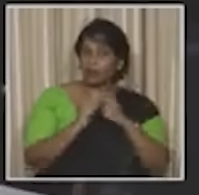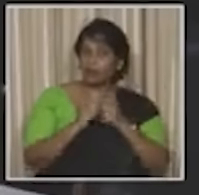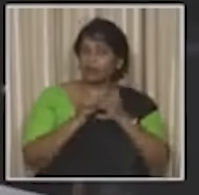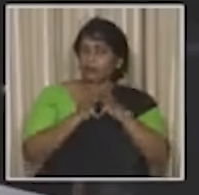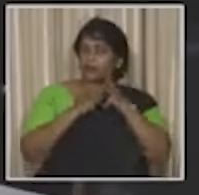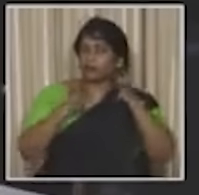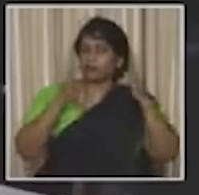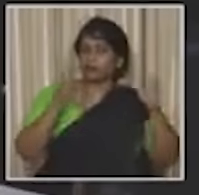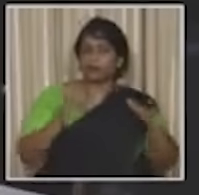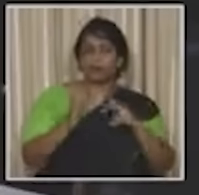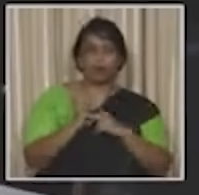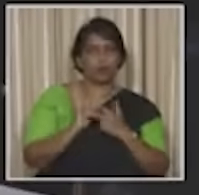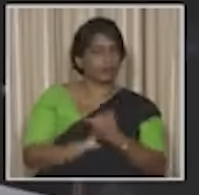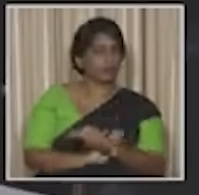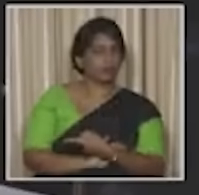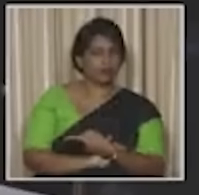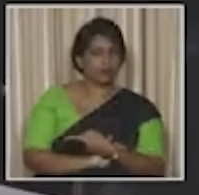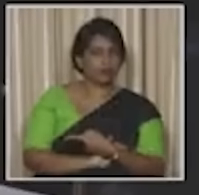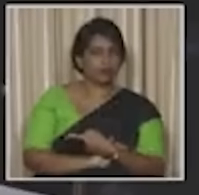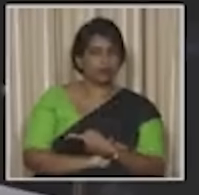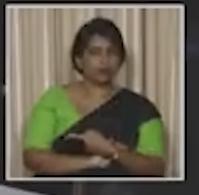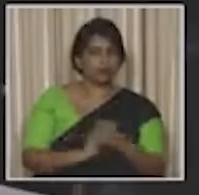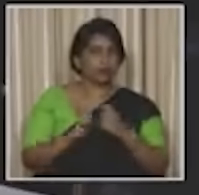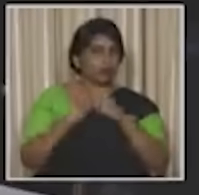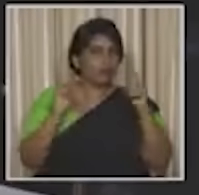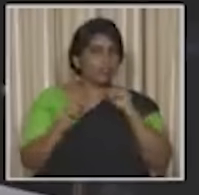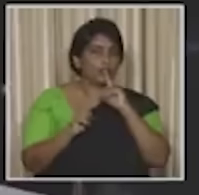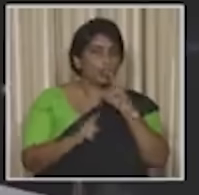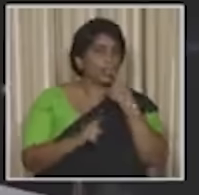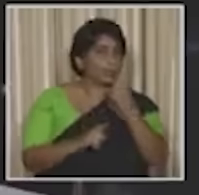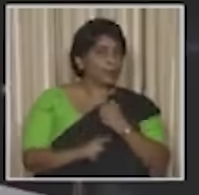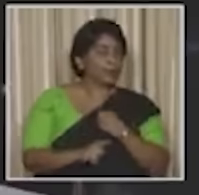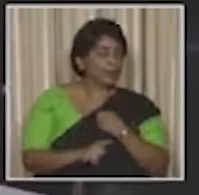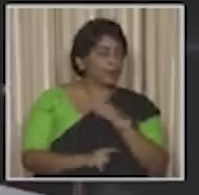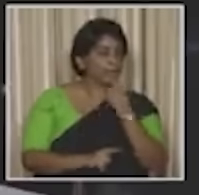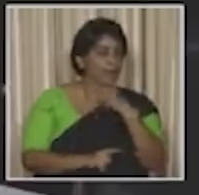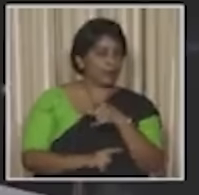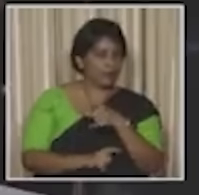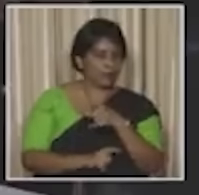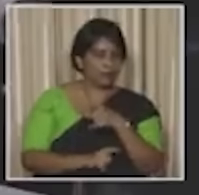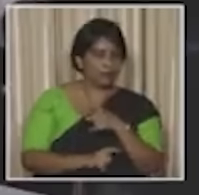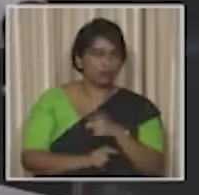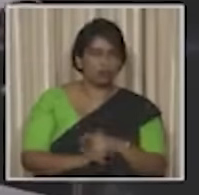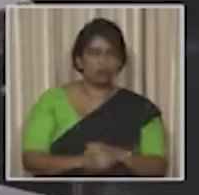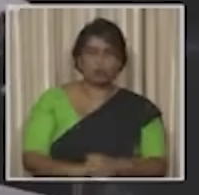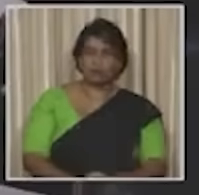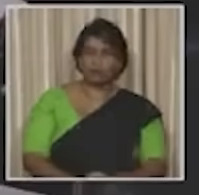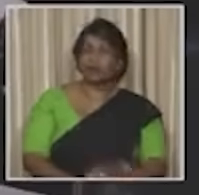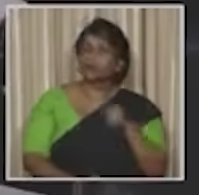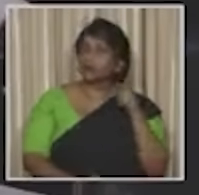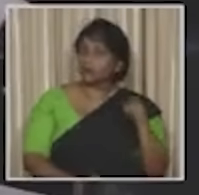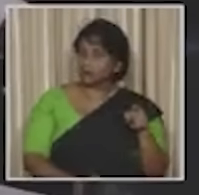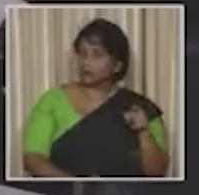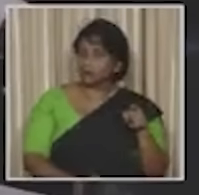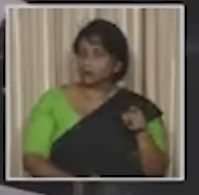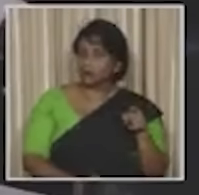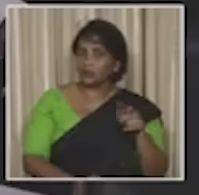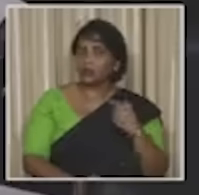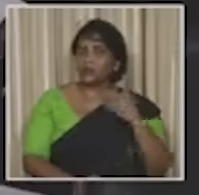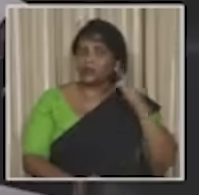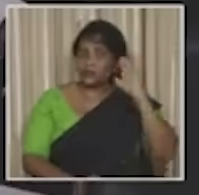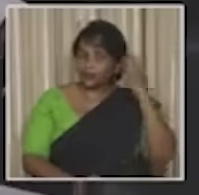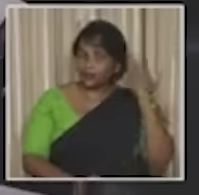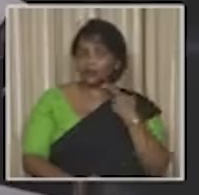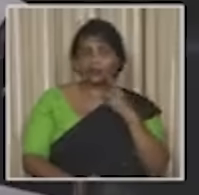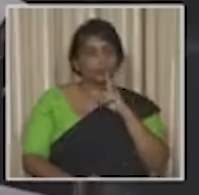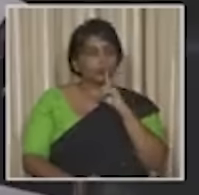වර්ධනය කරන මේ ව්‍යාපෘති හරහා මම මේ ගැන ගොඩක් කියන්න හිතේ එතුමා කියපු නිසා හරිද ඒ නිසා විශේෂයෙන්